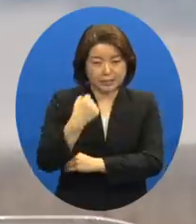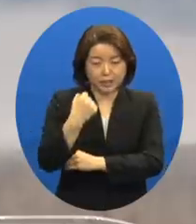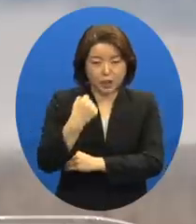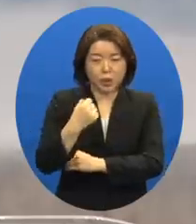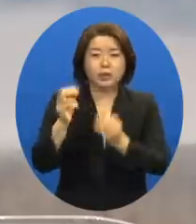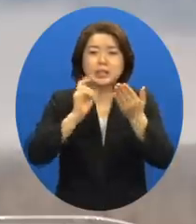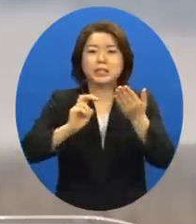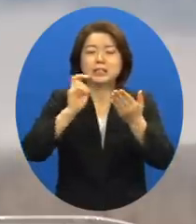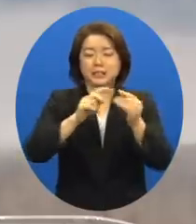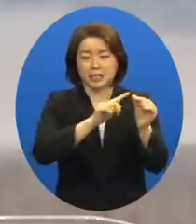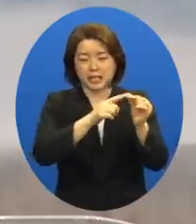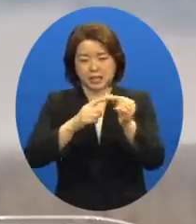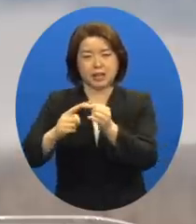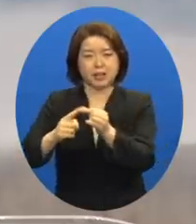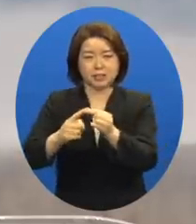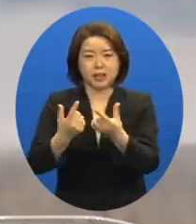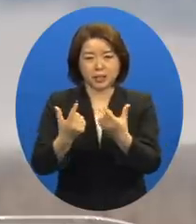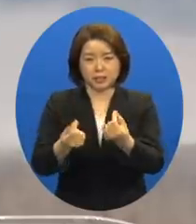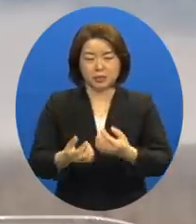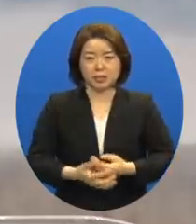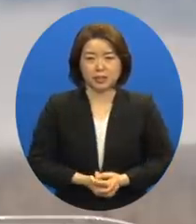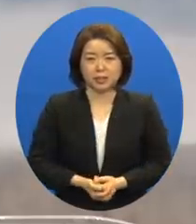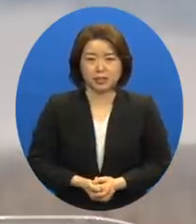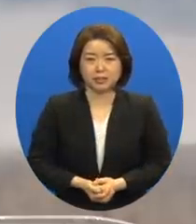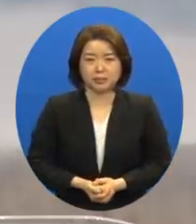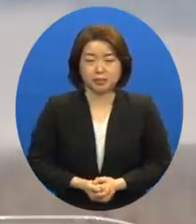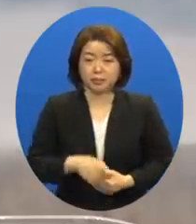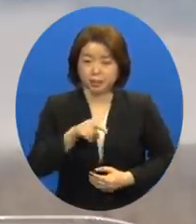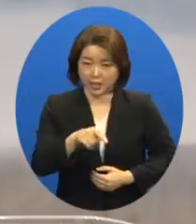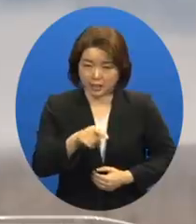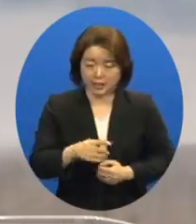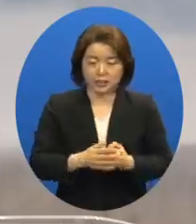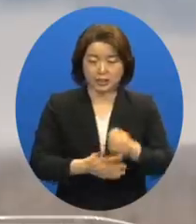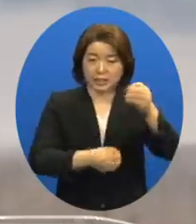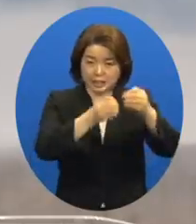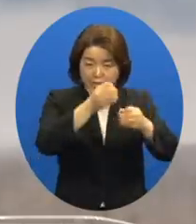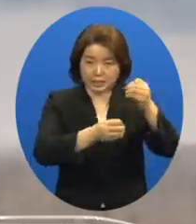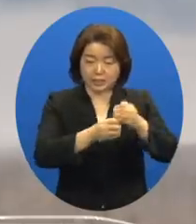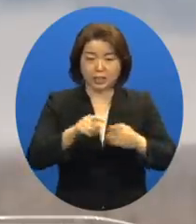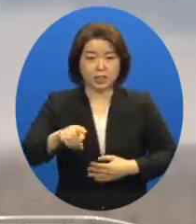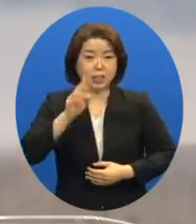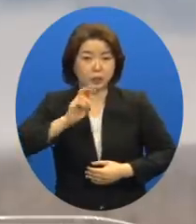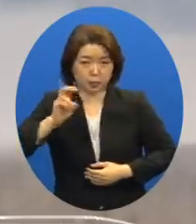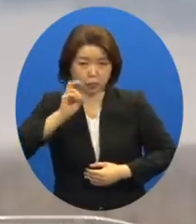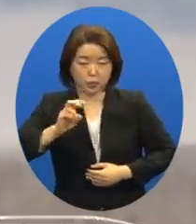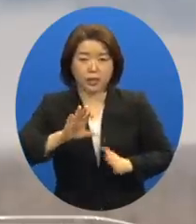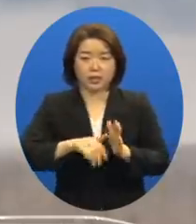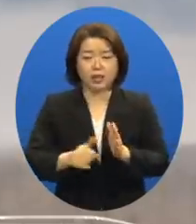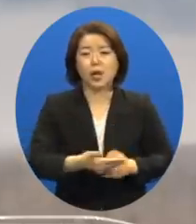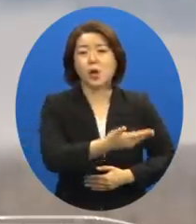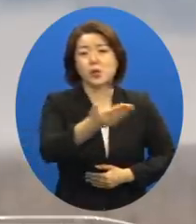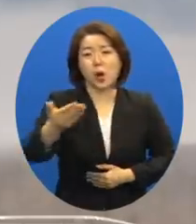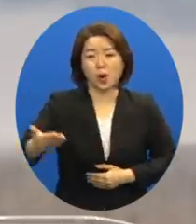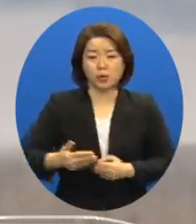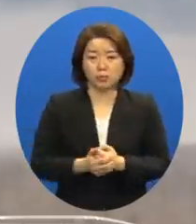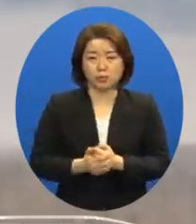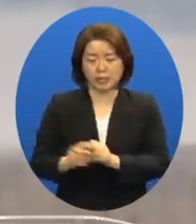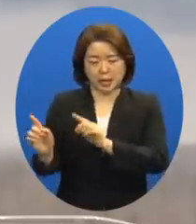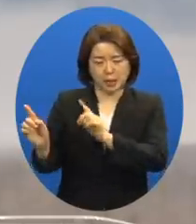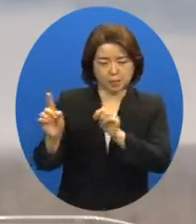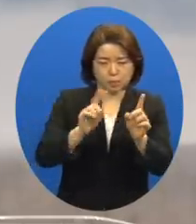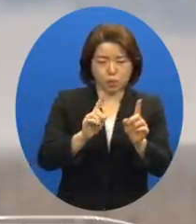찬양의 가사입니다. 이 시에서, 이 노래에서 여러분들은